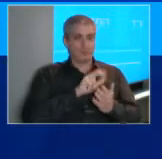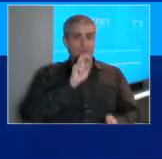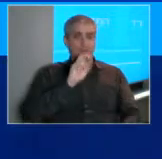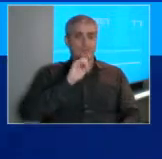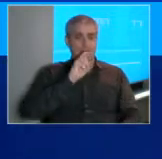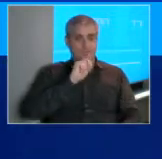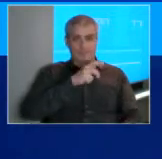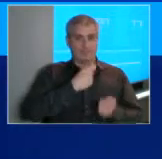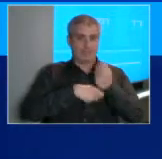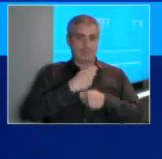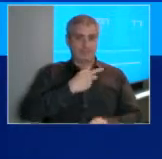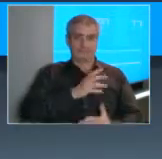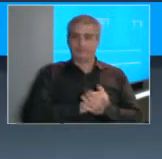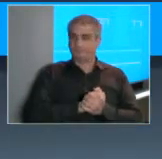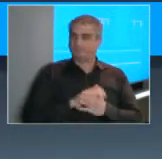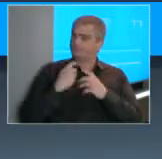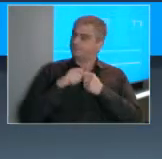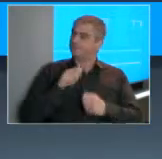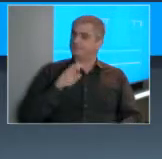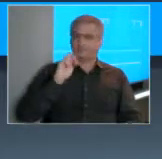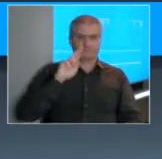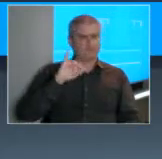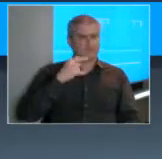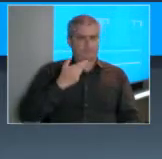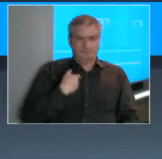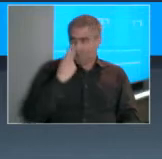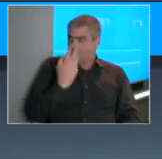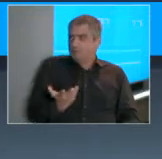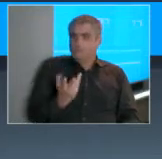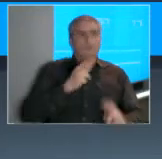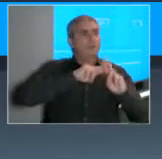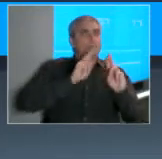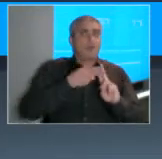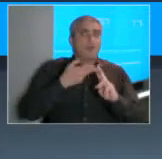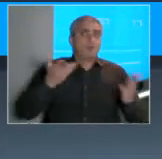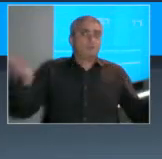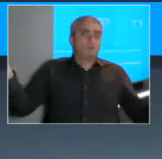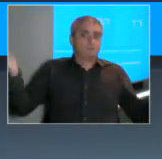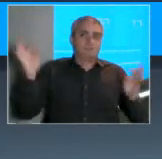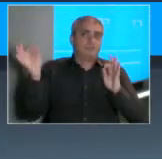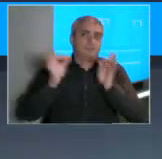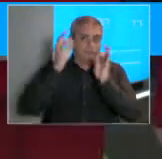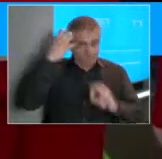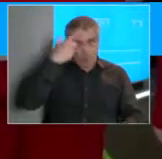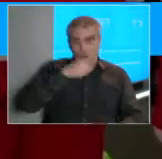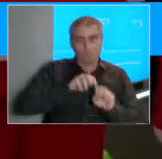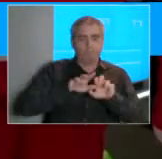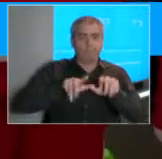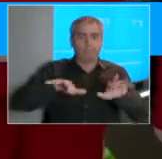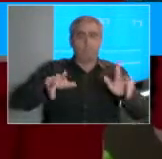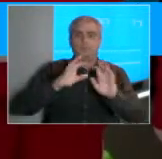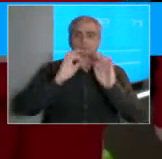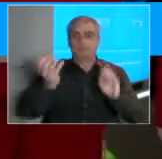אילמן מכלכליסט. שלום. חבר הכנסת מרגי, אני מתחיל איתך. ראינו ברחבי העולם נגיף הקורונה מתפשט,